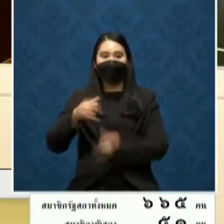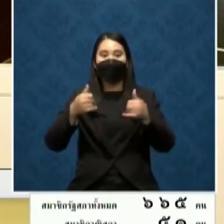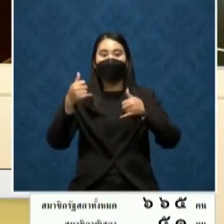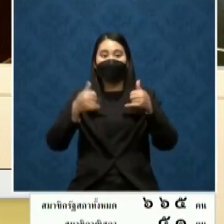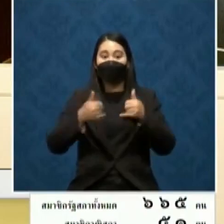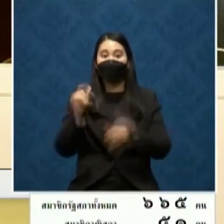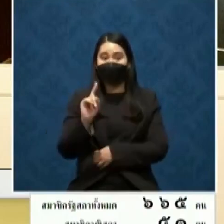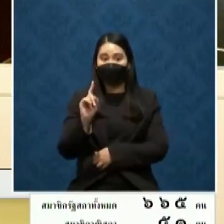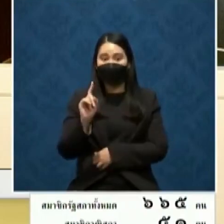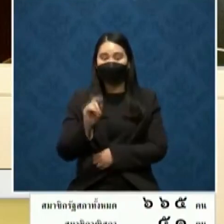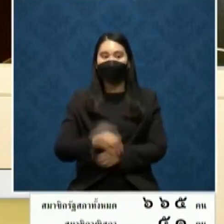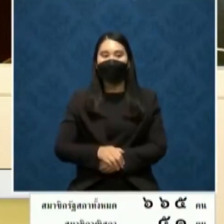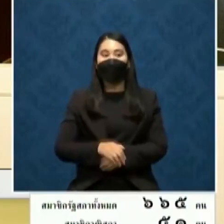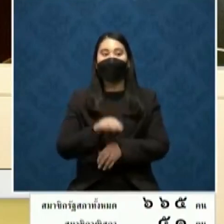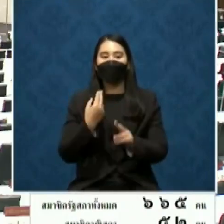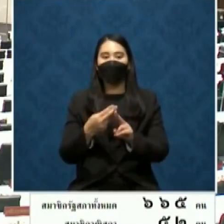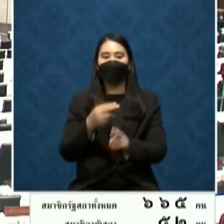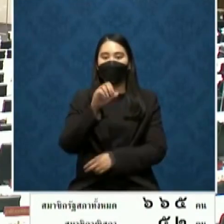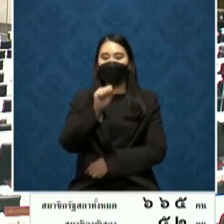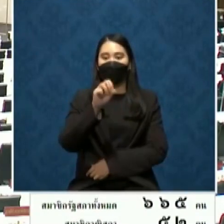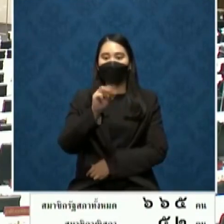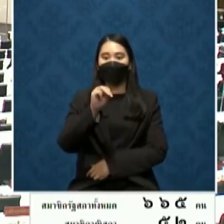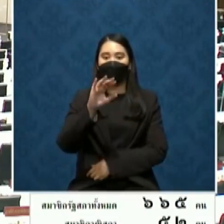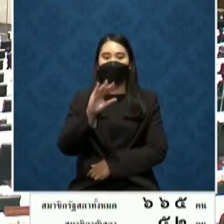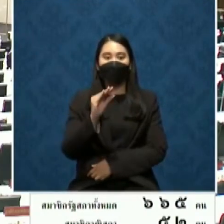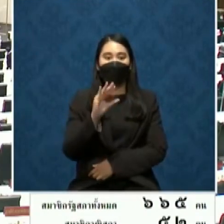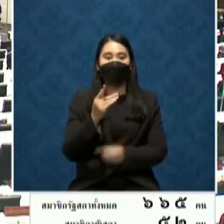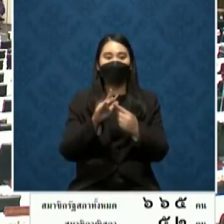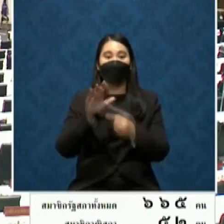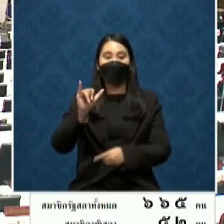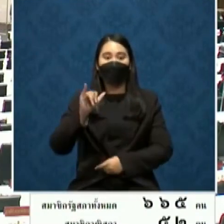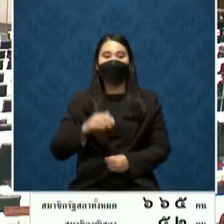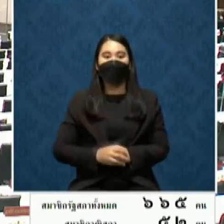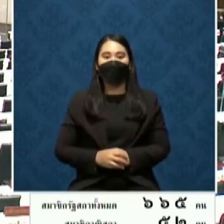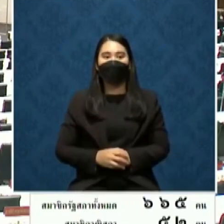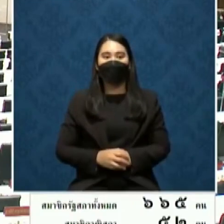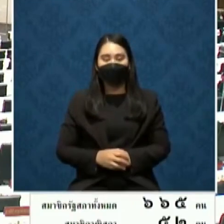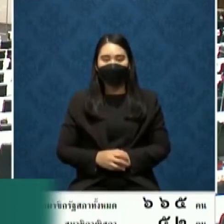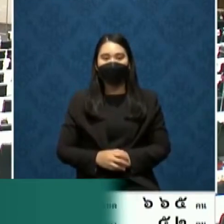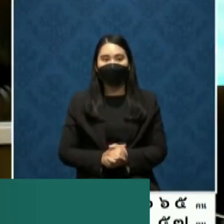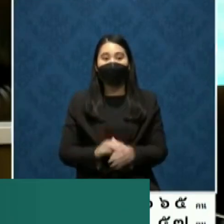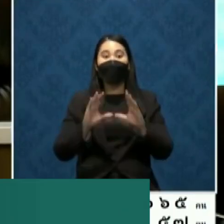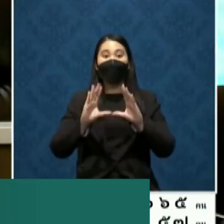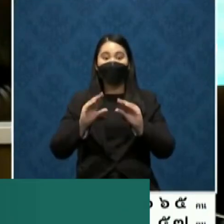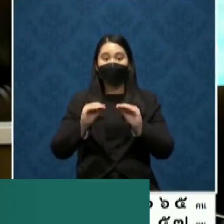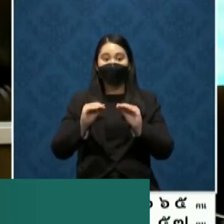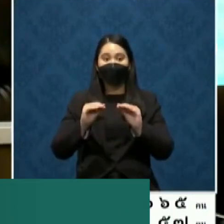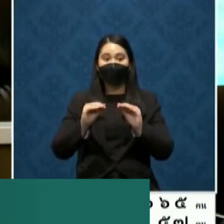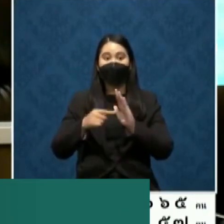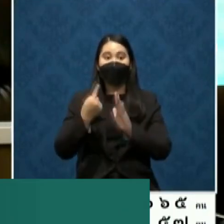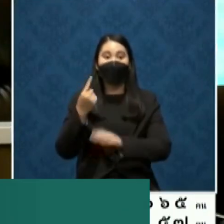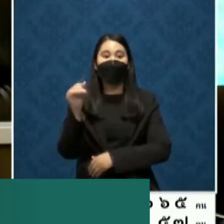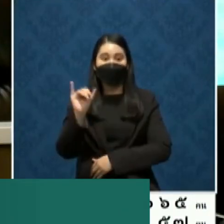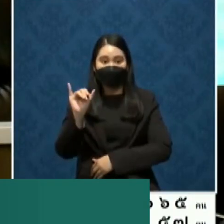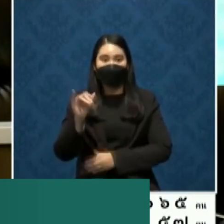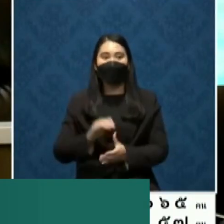งเช้ากดรอครับผ่านไปชั่วโมงครึ่งมีสมาชิกเข้าประชุม277คน